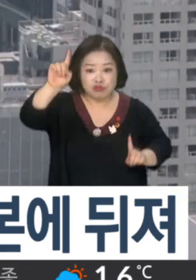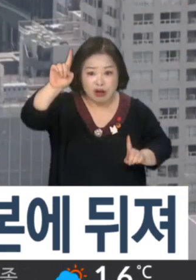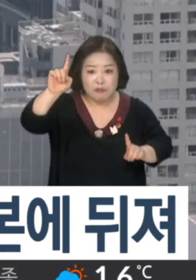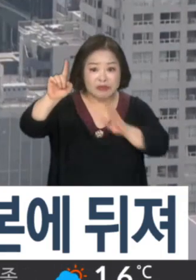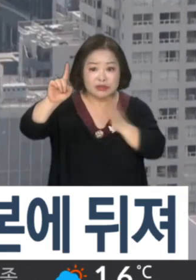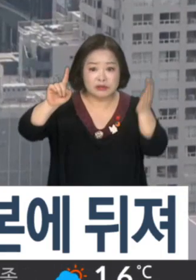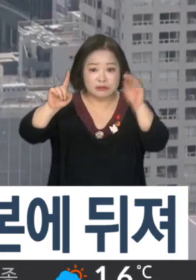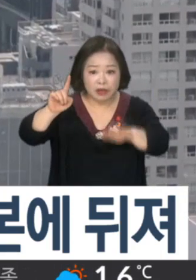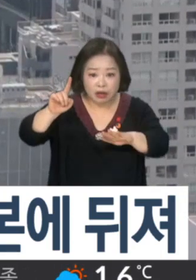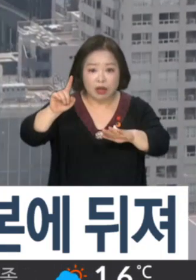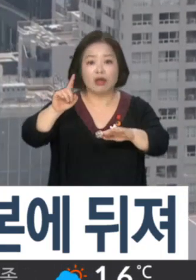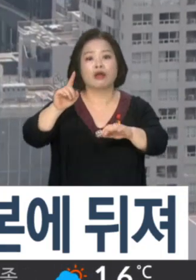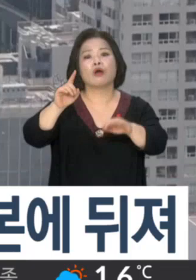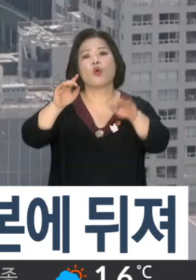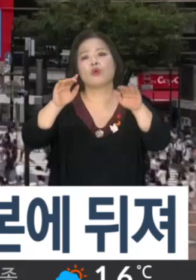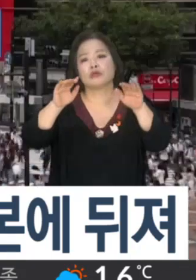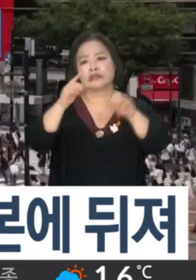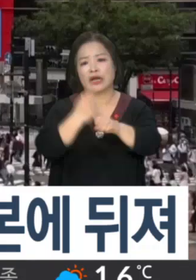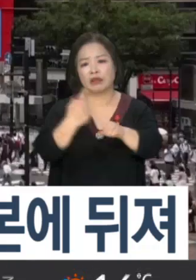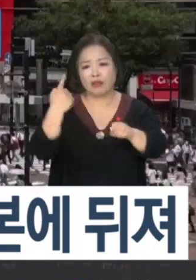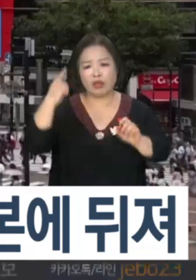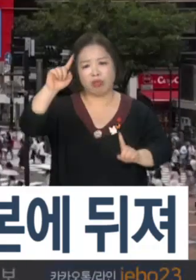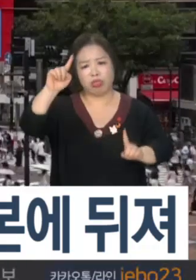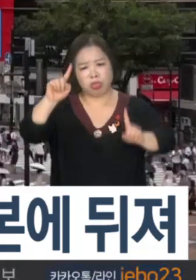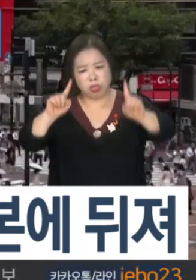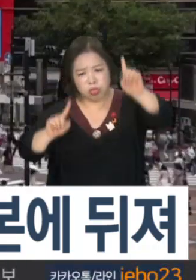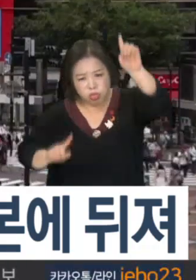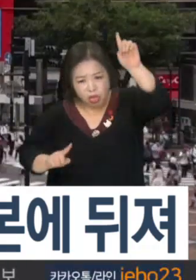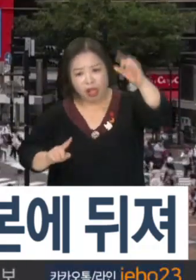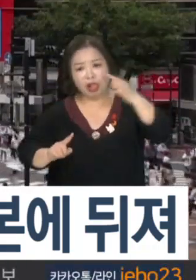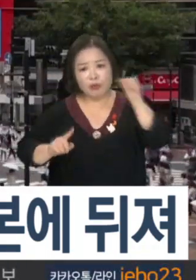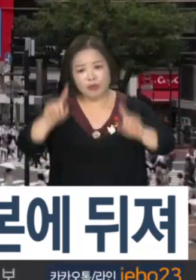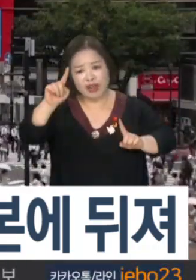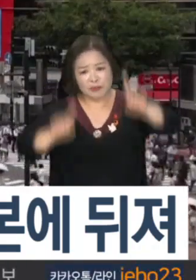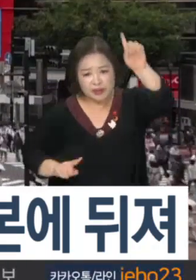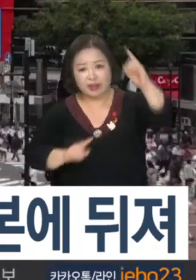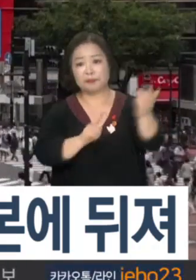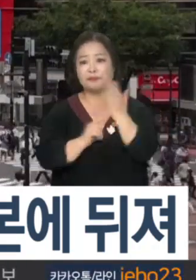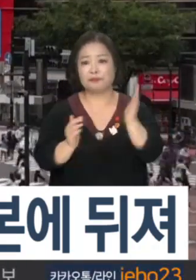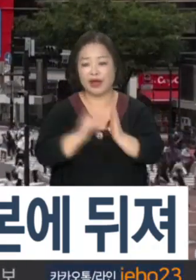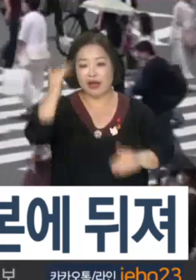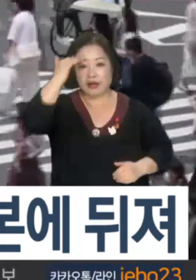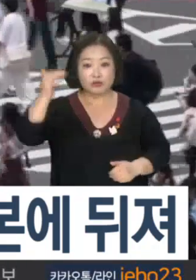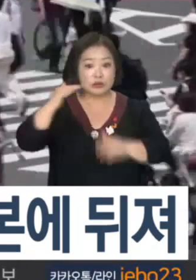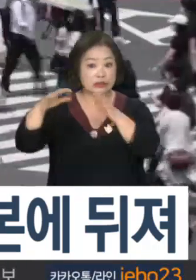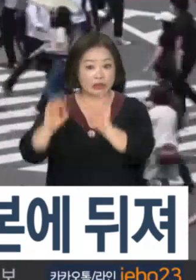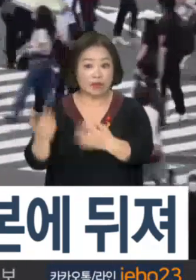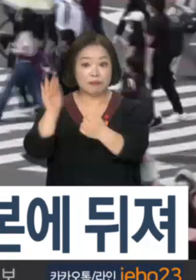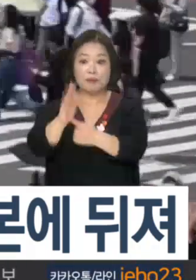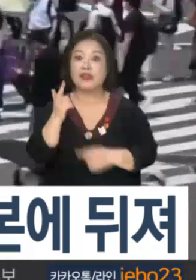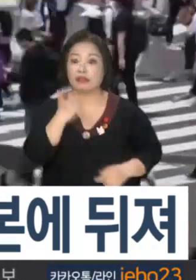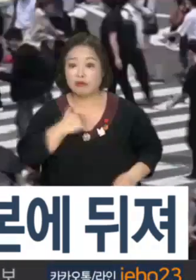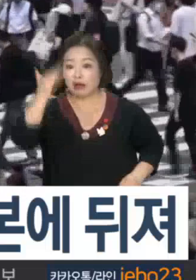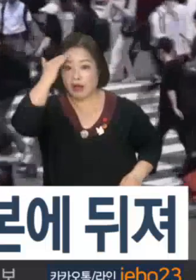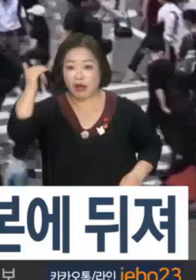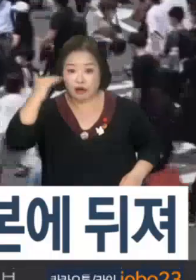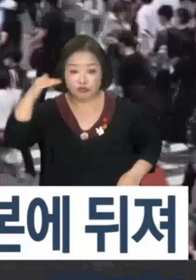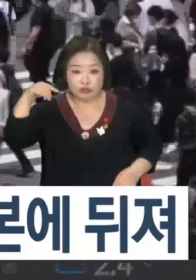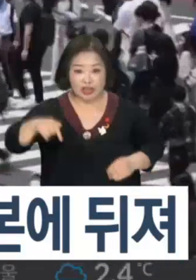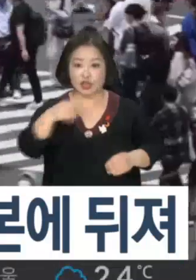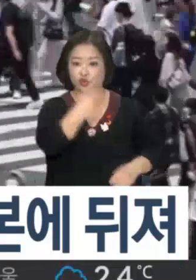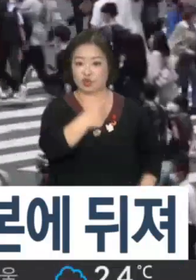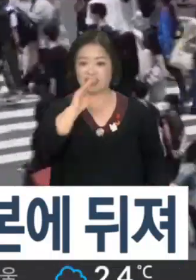총생산 GDP 성장률이 1.9%라고 15일 발표했습니다. 이는 한국은행이 지난달 발표한 한국의 지난해